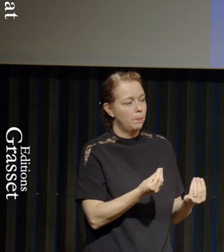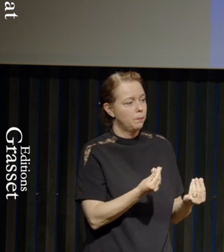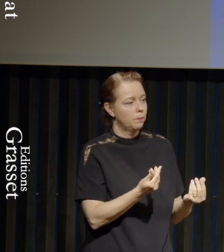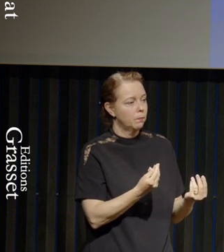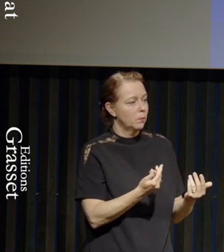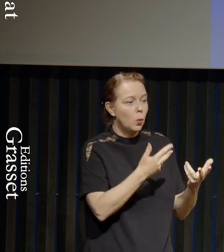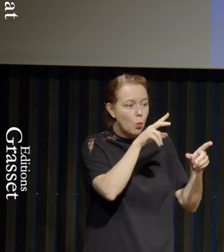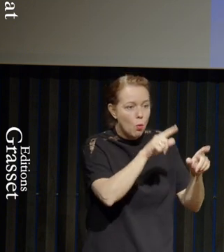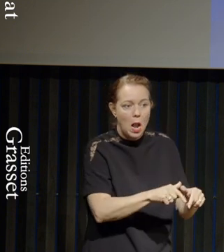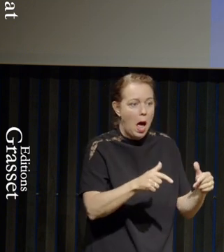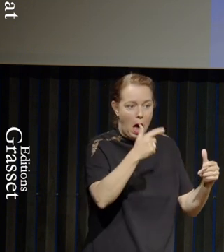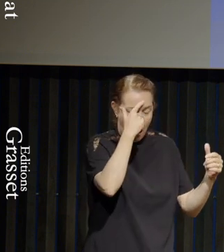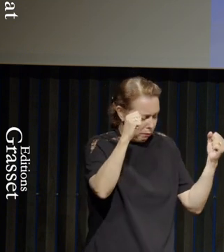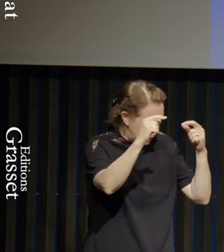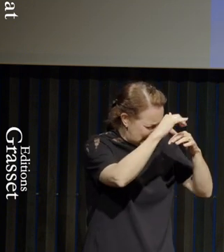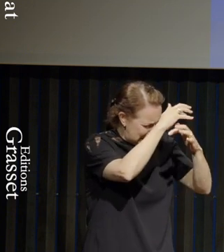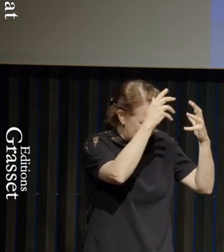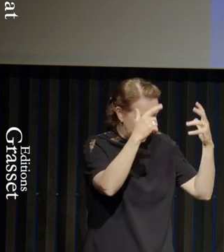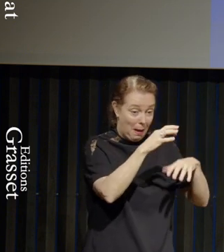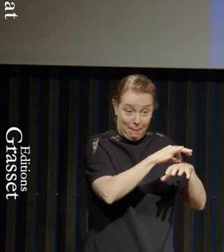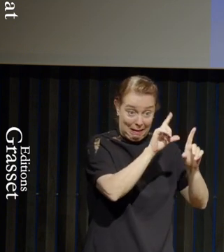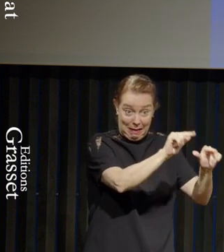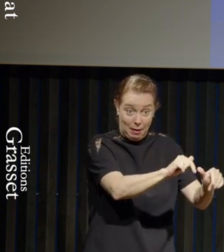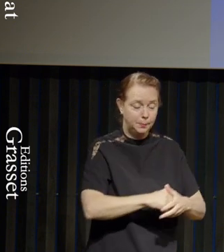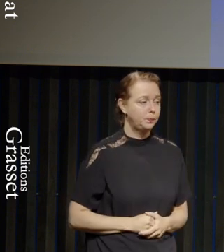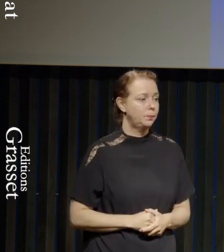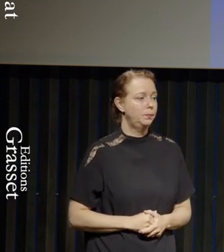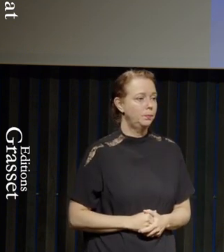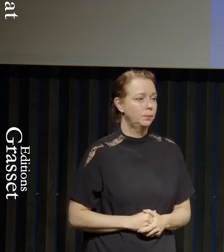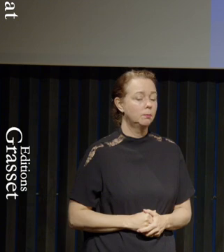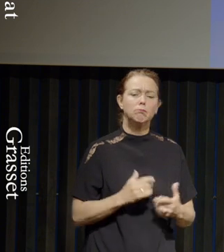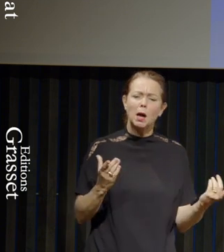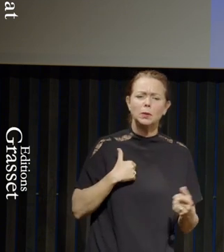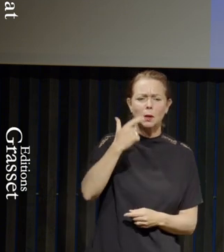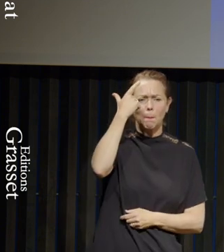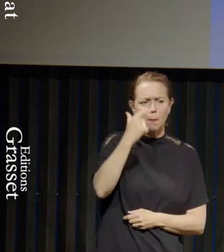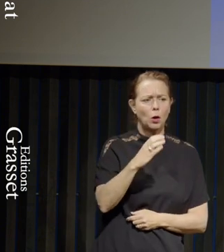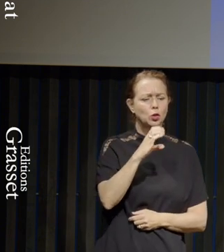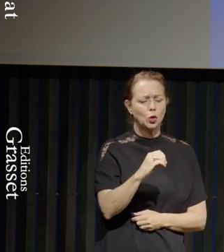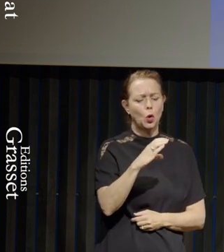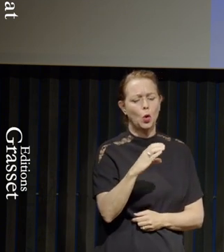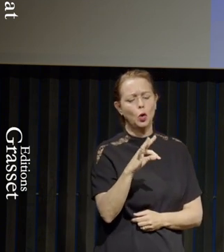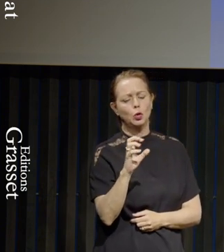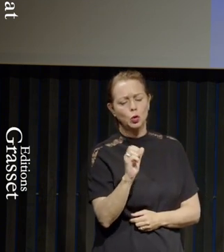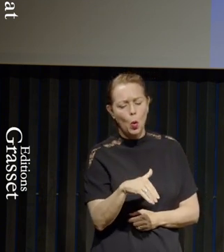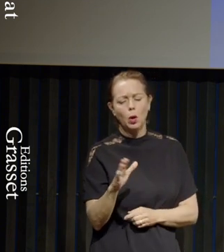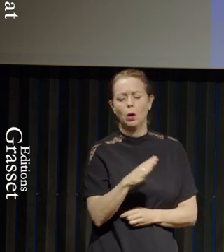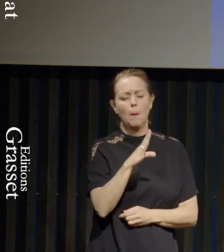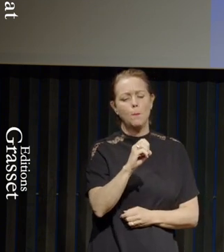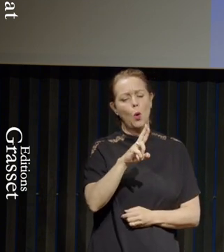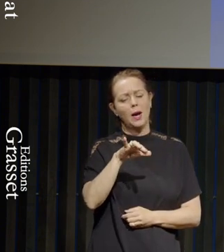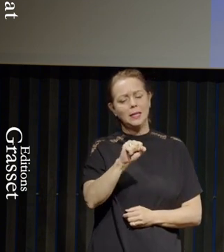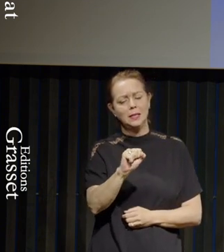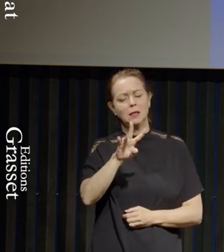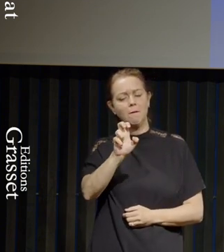ou qui est charriée avec la maladie. Oui, parce qu'indirectement, on pense à Cocteau, on pense à Boris Vian, on pense à